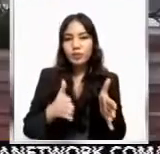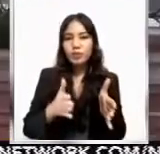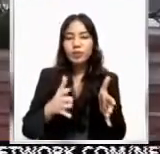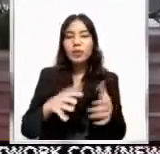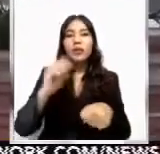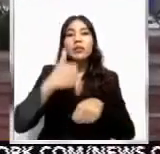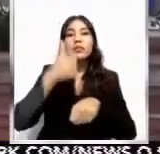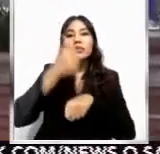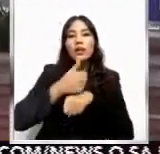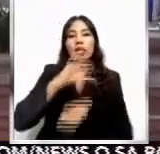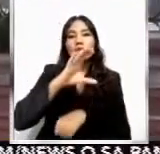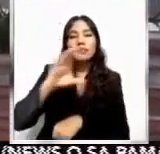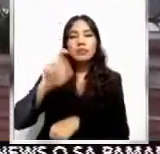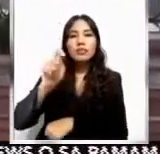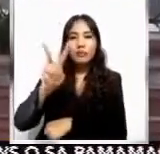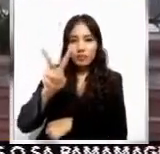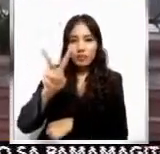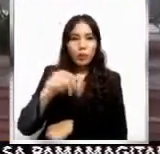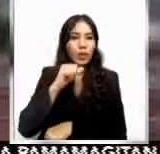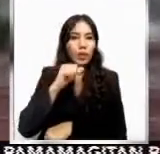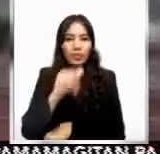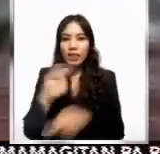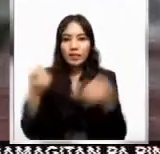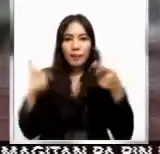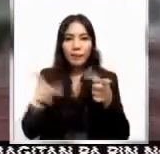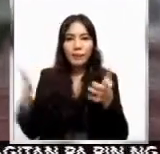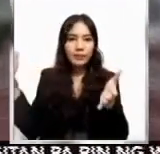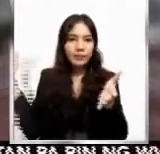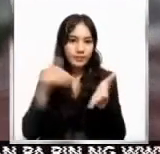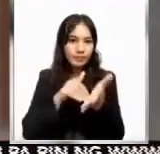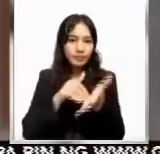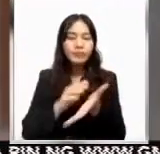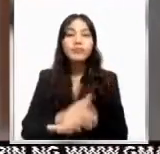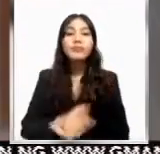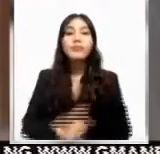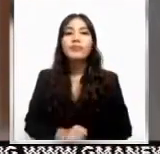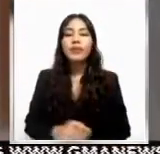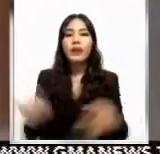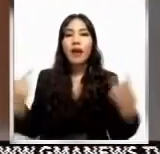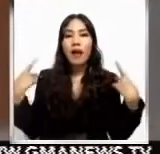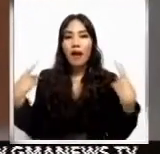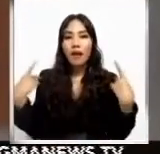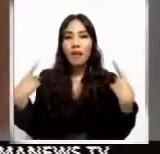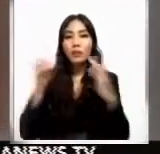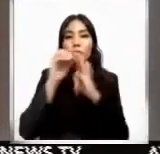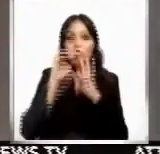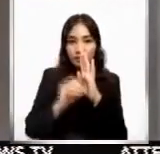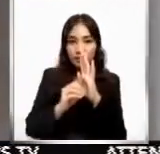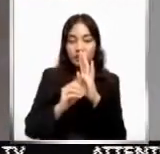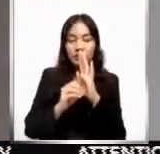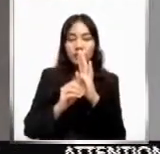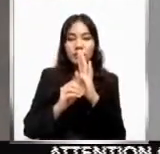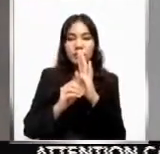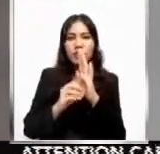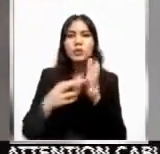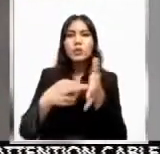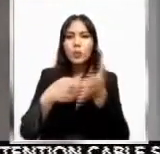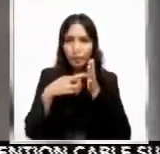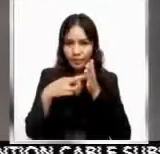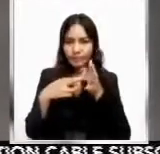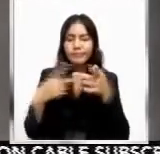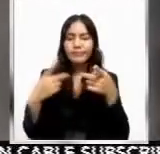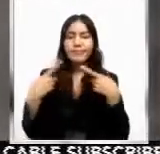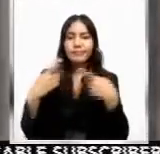maulit ang kaparehang insidente. May ordinance po dito na nire-require talaga na meron pong mga CCTV, like po yan ng